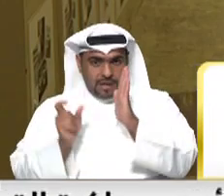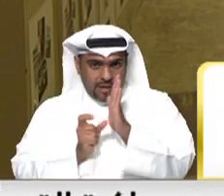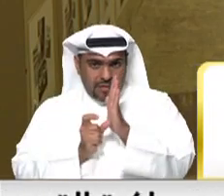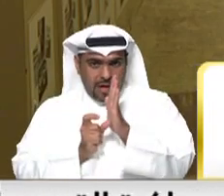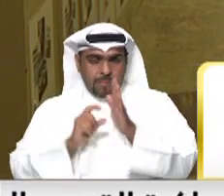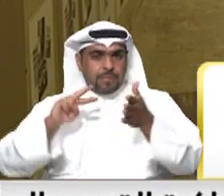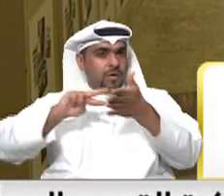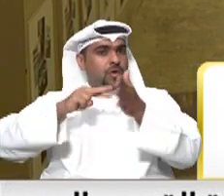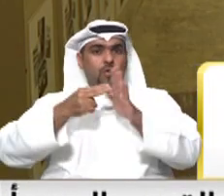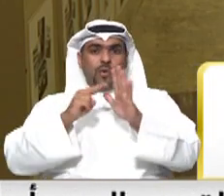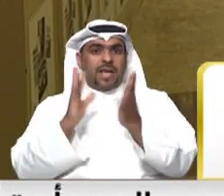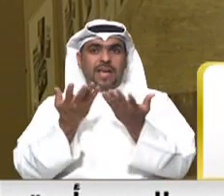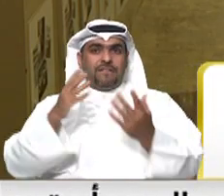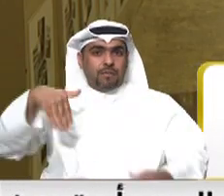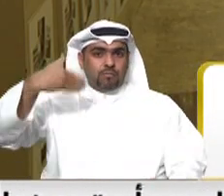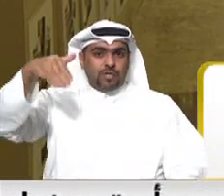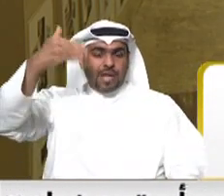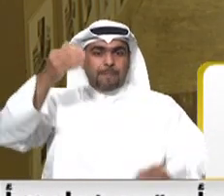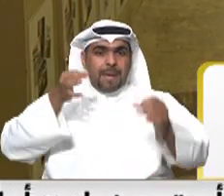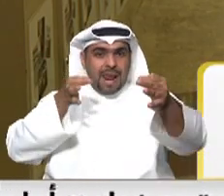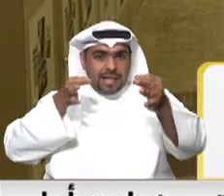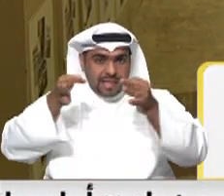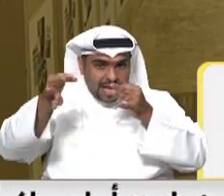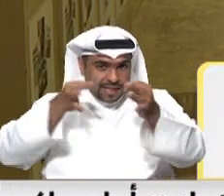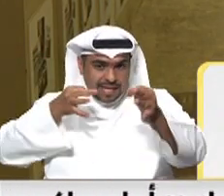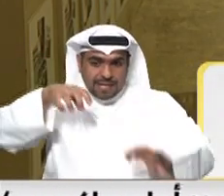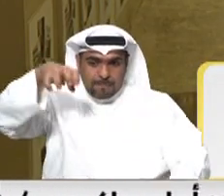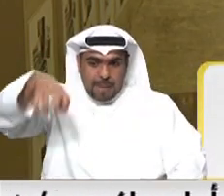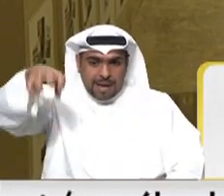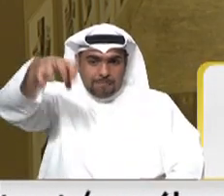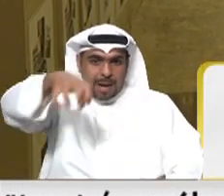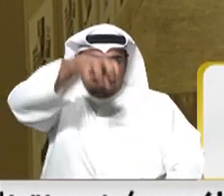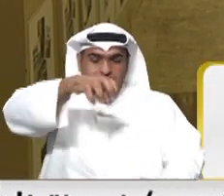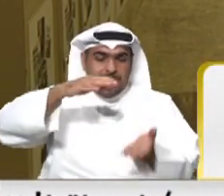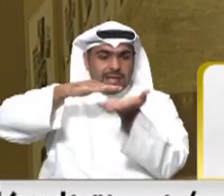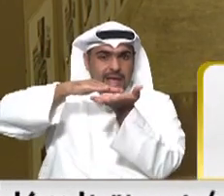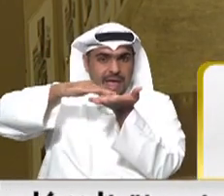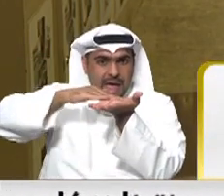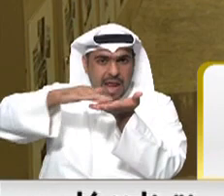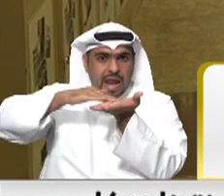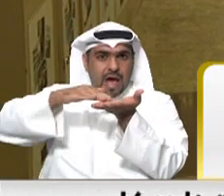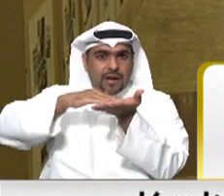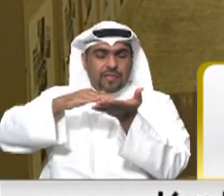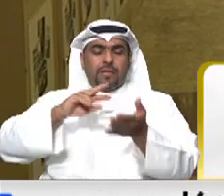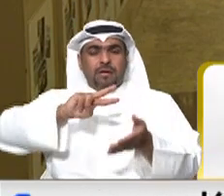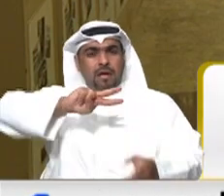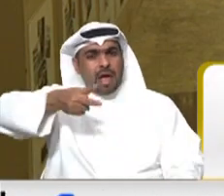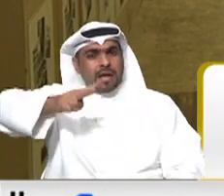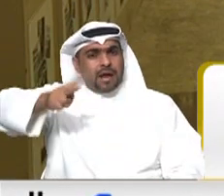إدارة مشاريع الدولة، في التخطيط سواء تخطيط المدن، الاطفاء،